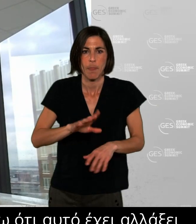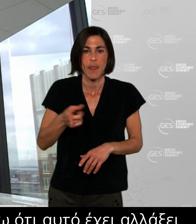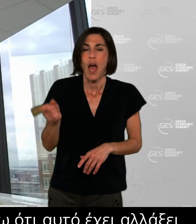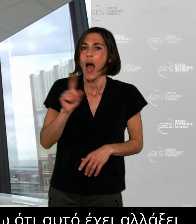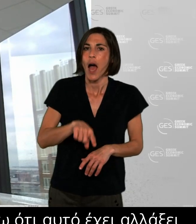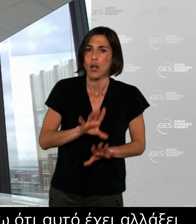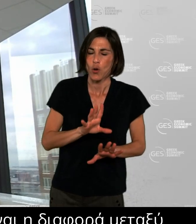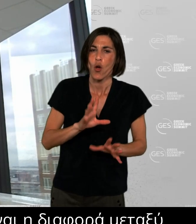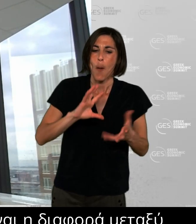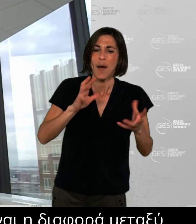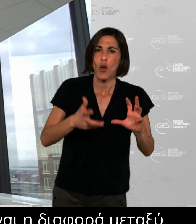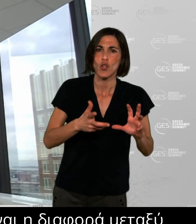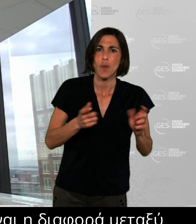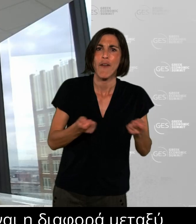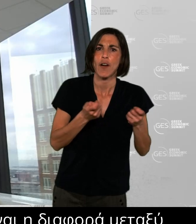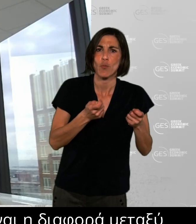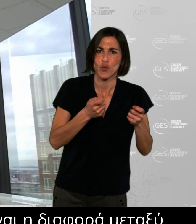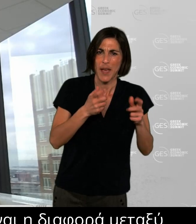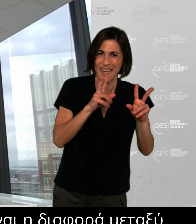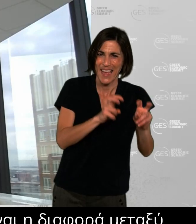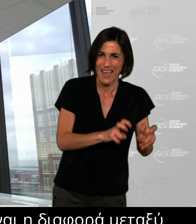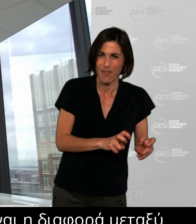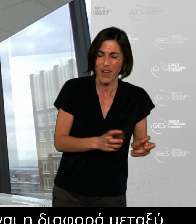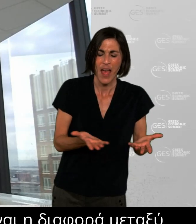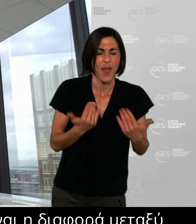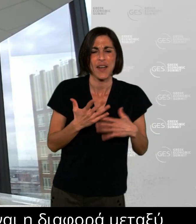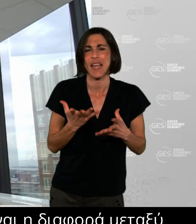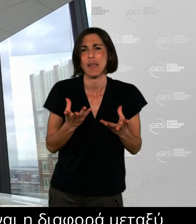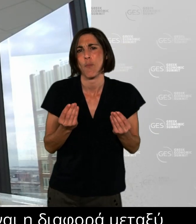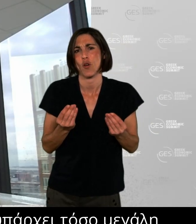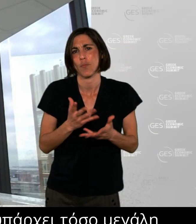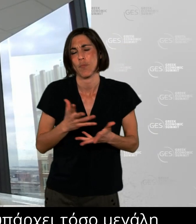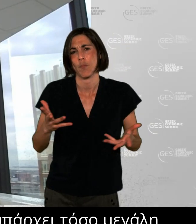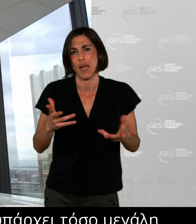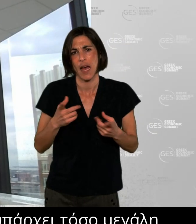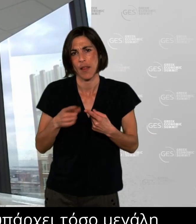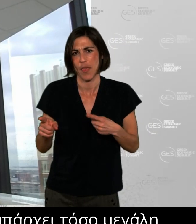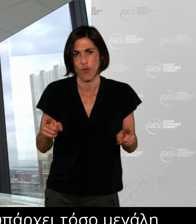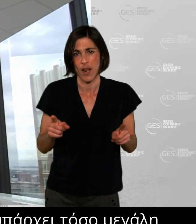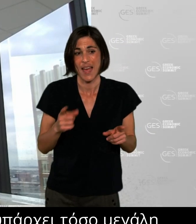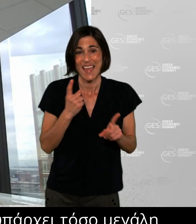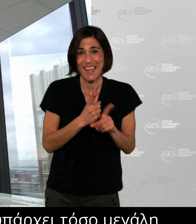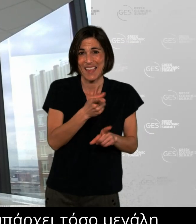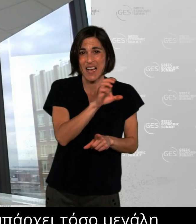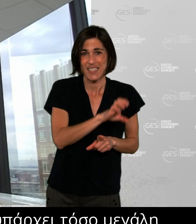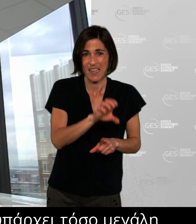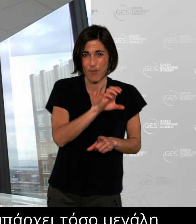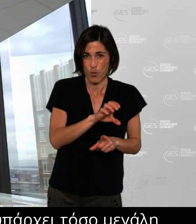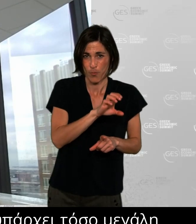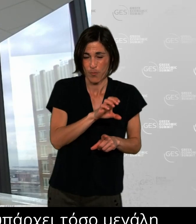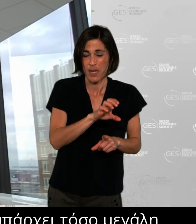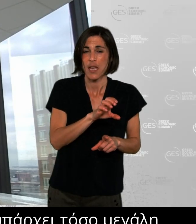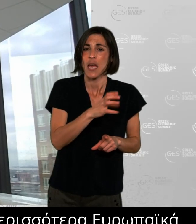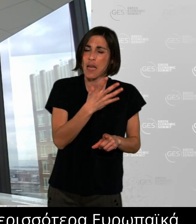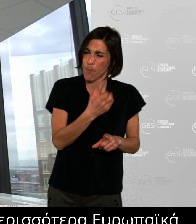Πλέον δεν υπάρχει τόσο μεγάλη διαφορά, θα έλεγα. Ιδιαίτερα στην Ευρώπη, τα περισσότερα ευρωπαϊκά προγράμματα είναι εφαρμοσμένη